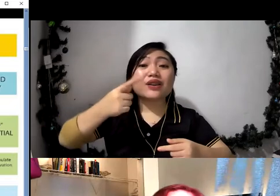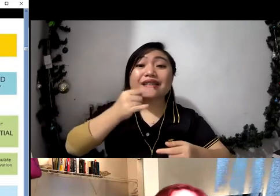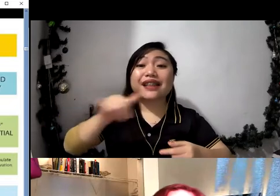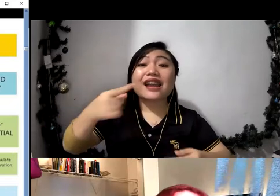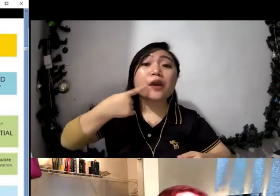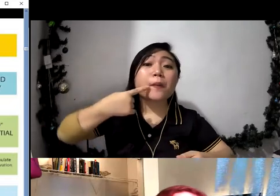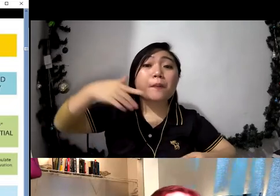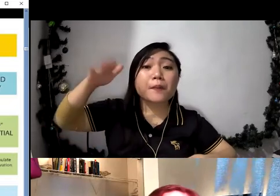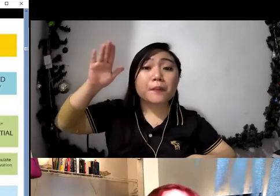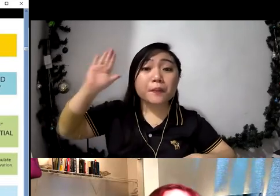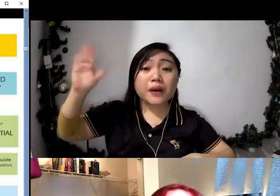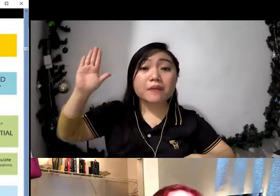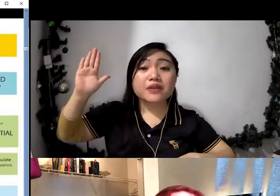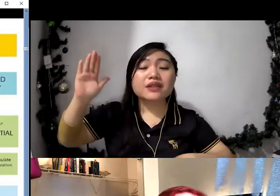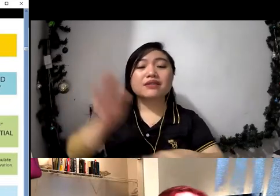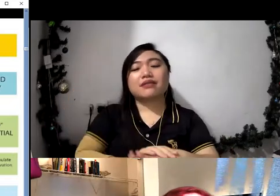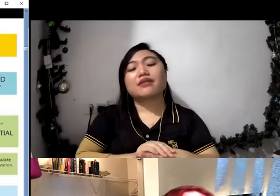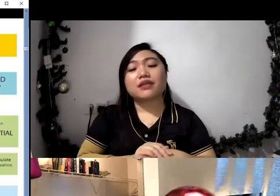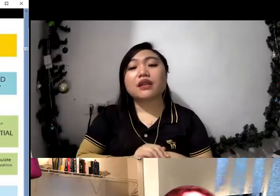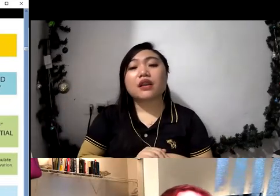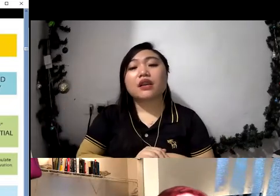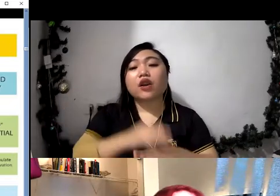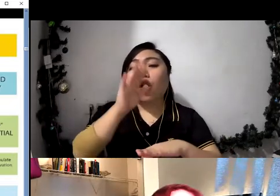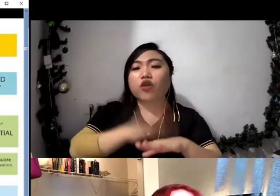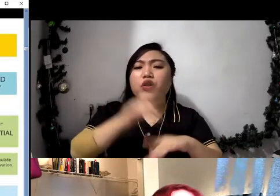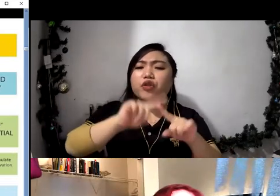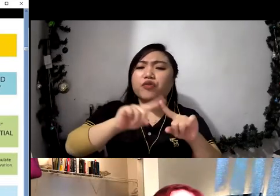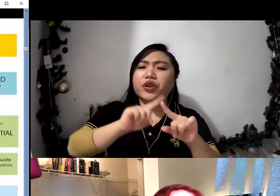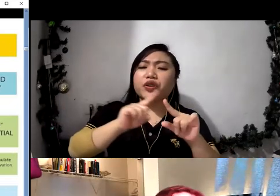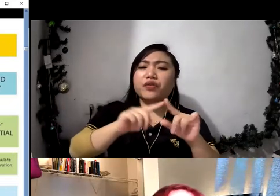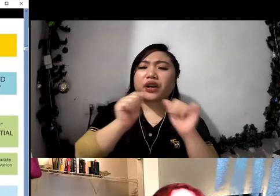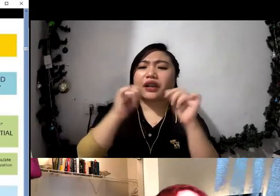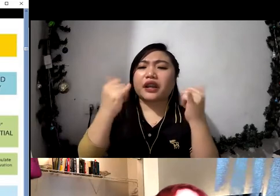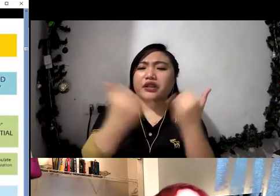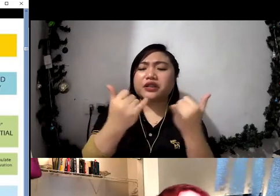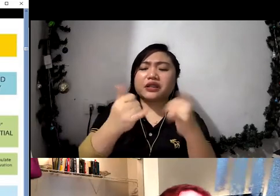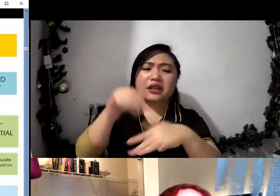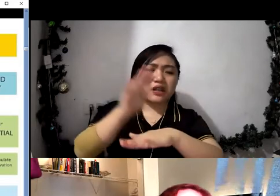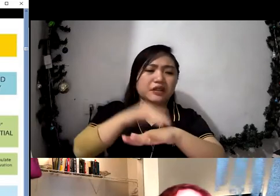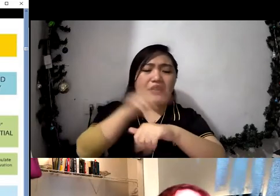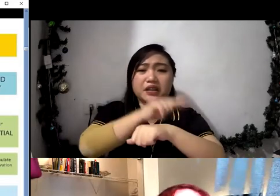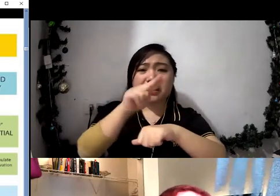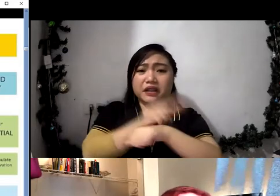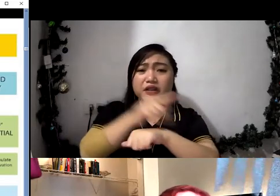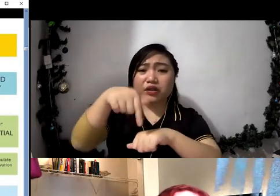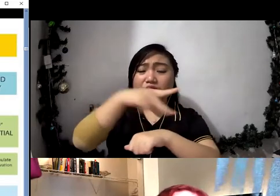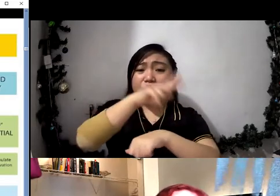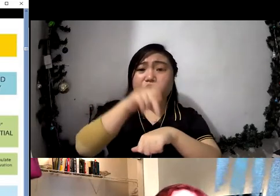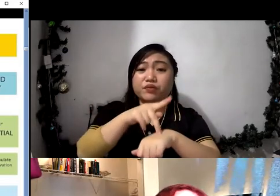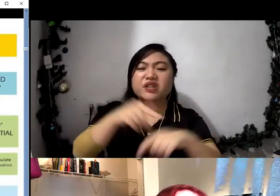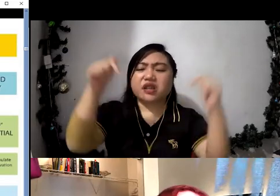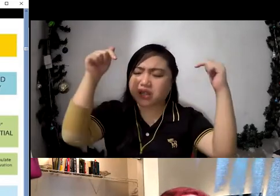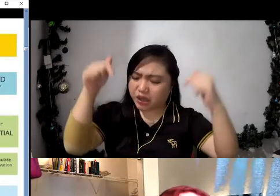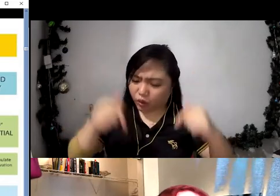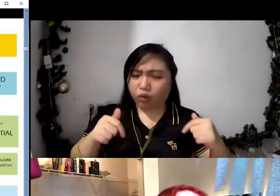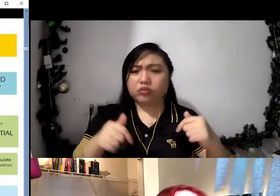Kasama whole of nation approach, no? Iba't ibang ahensya ng gobyerno nagsabi na ito yung ating tatayaan, no?